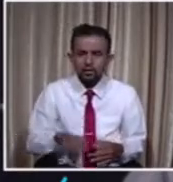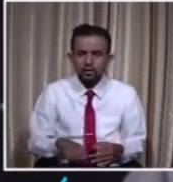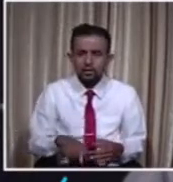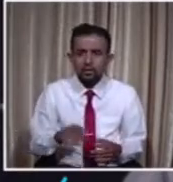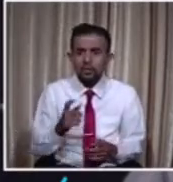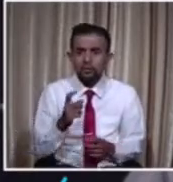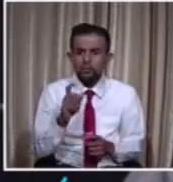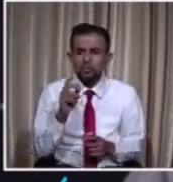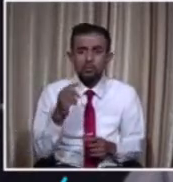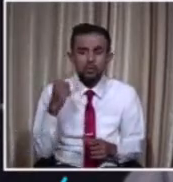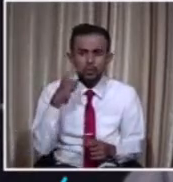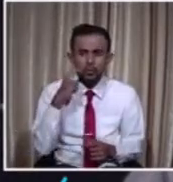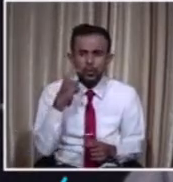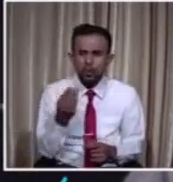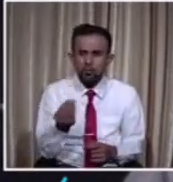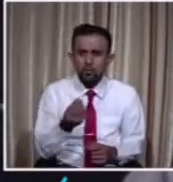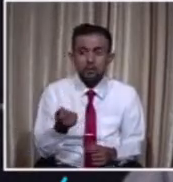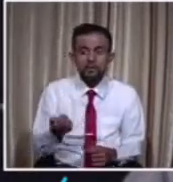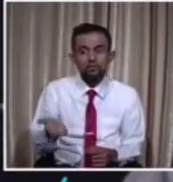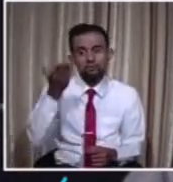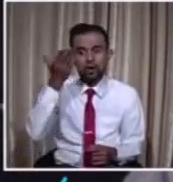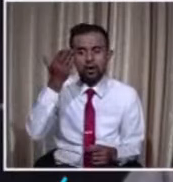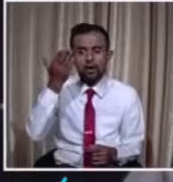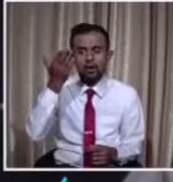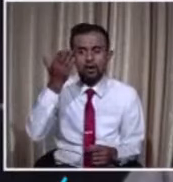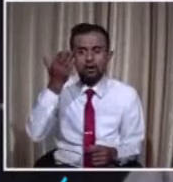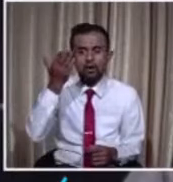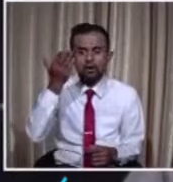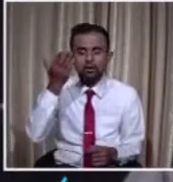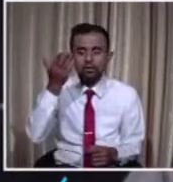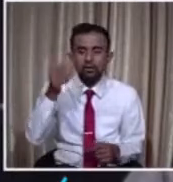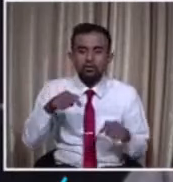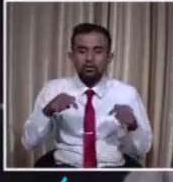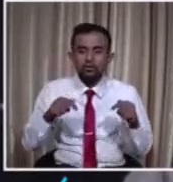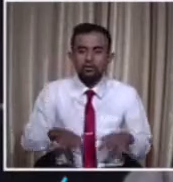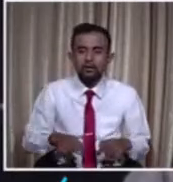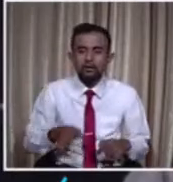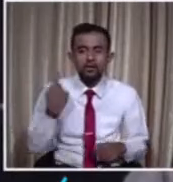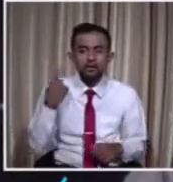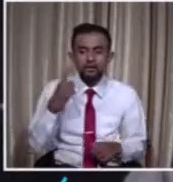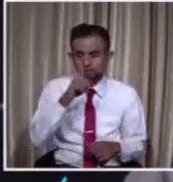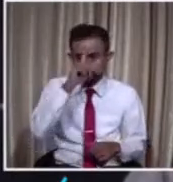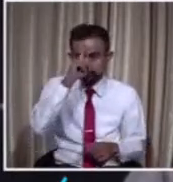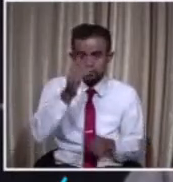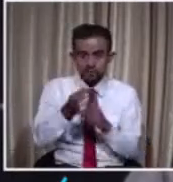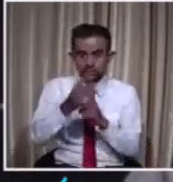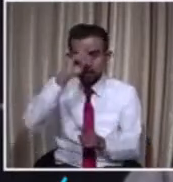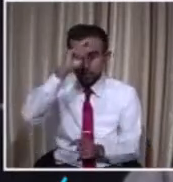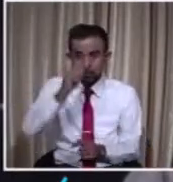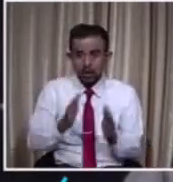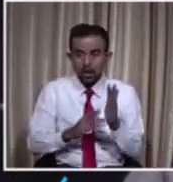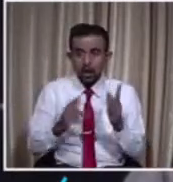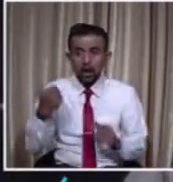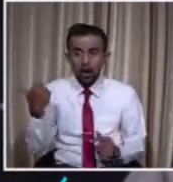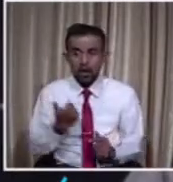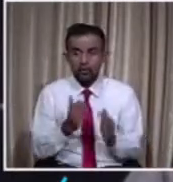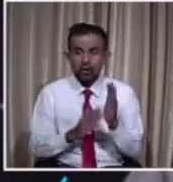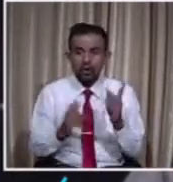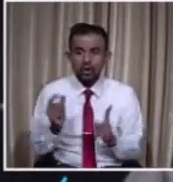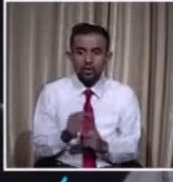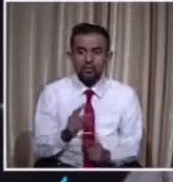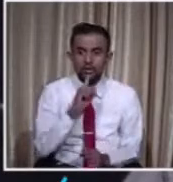පළදාවා අඩුයි, ඉල්ලුම වැඩි, මිල ඉල යනවා. දැන් ගිය සතියේ ජනාධිපතිතුමා ඇමතිවරුන් අලුත් ඇමතිවරුන් අමතලා